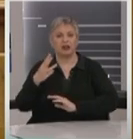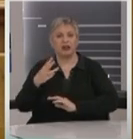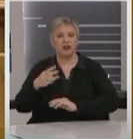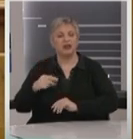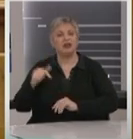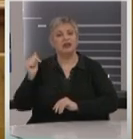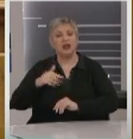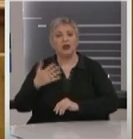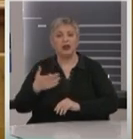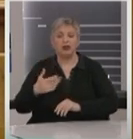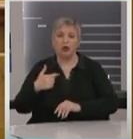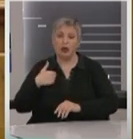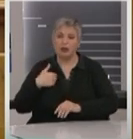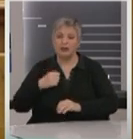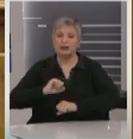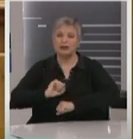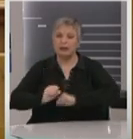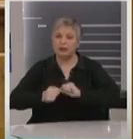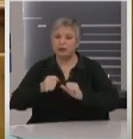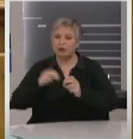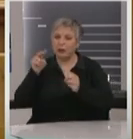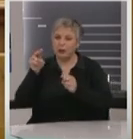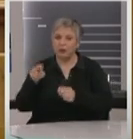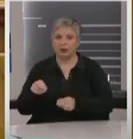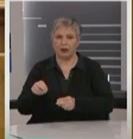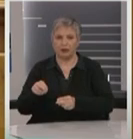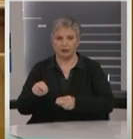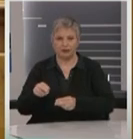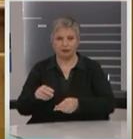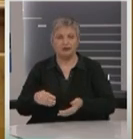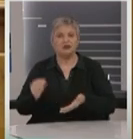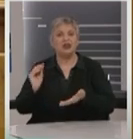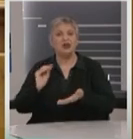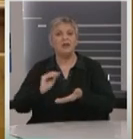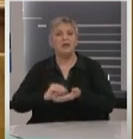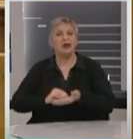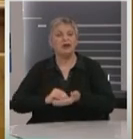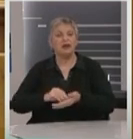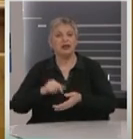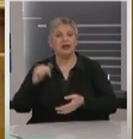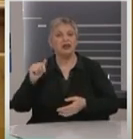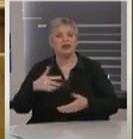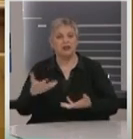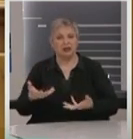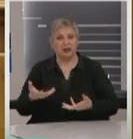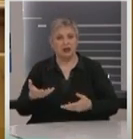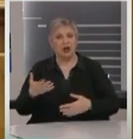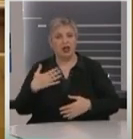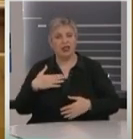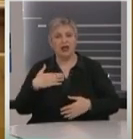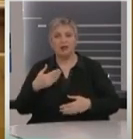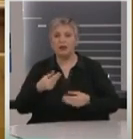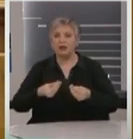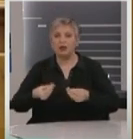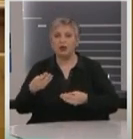θα συνεχίσει να αποτελεί για μας προτεραιότητα. Η επαναφορά της αρχής της επεκτασιμότητας και της